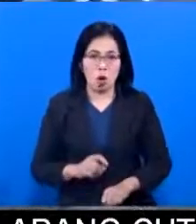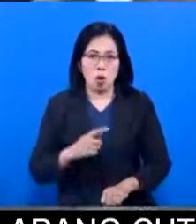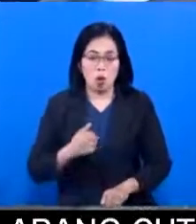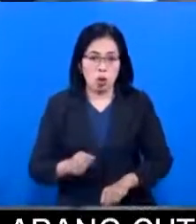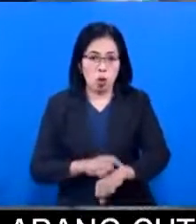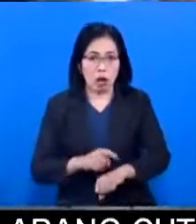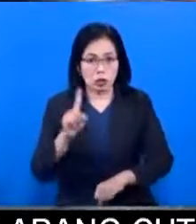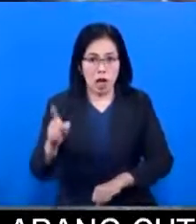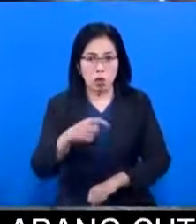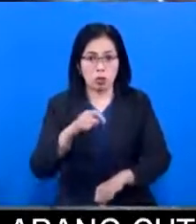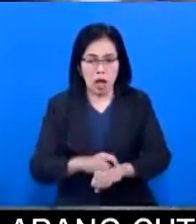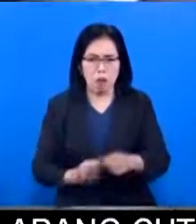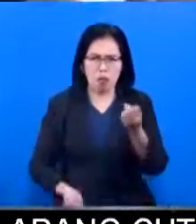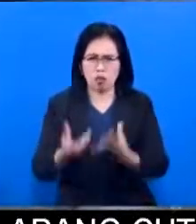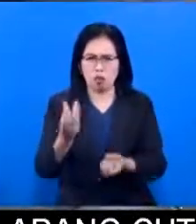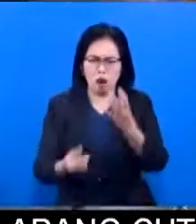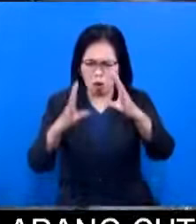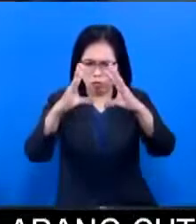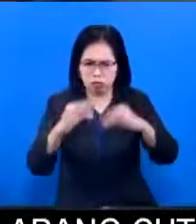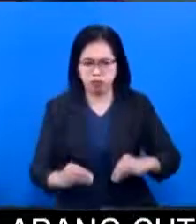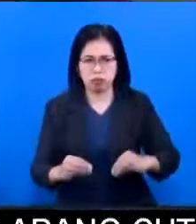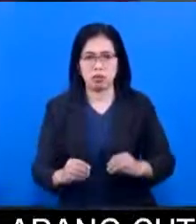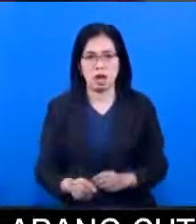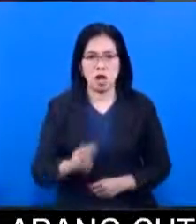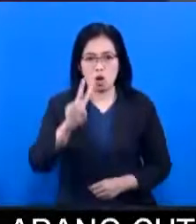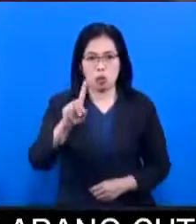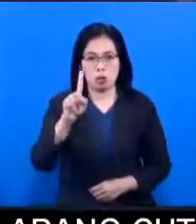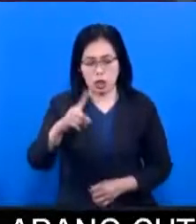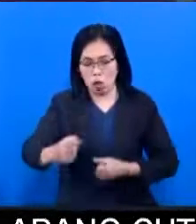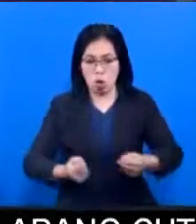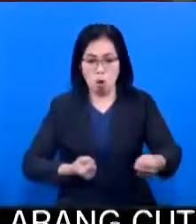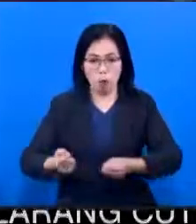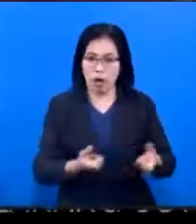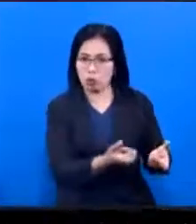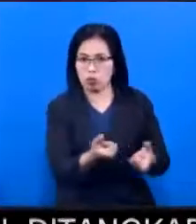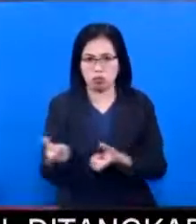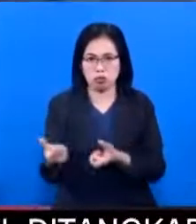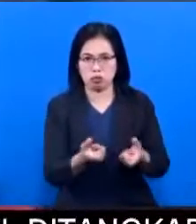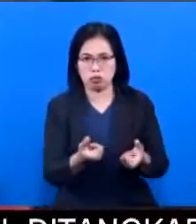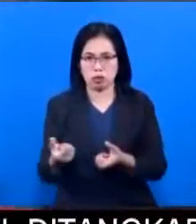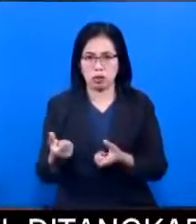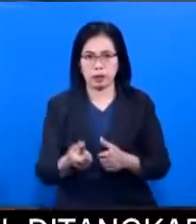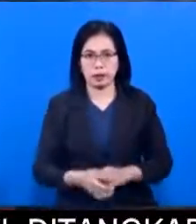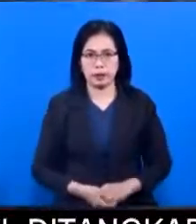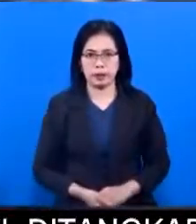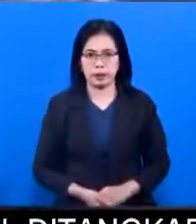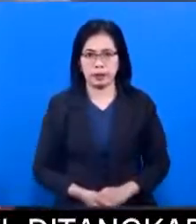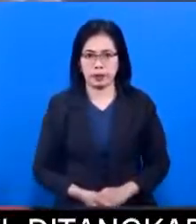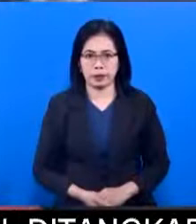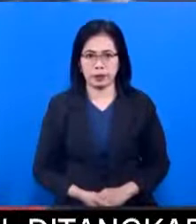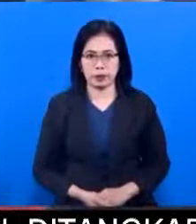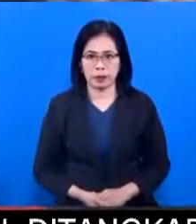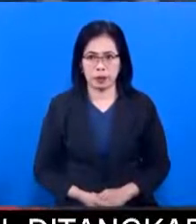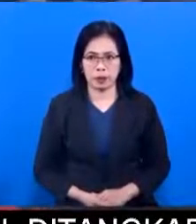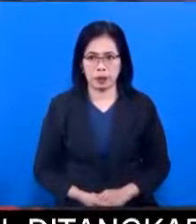petugas memadamkan api dengan menggunakan 21 unit mobil damkar. Itu rumah apa sih, Pak? Kontrakan atau tempat tinggal? Ini tempat tinggal semua,